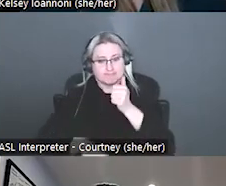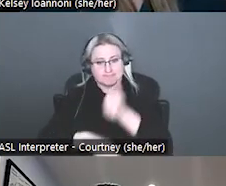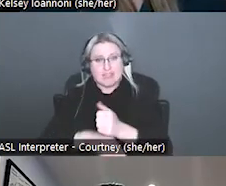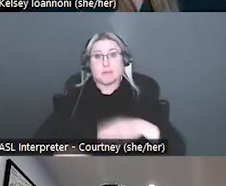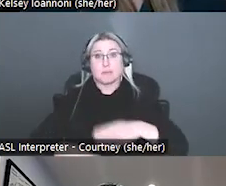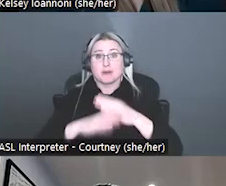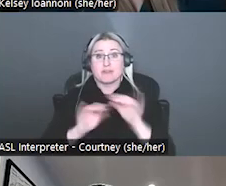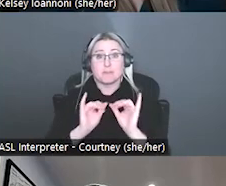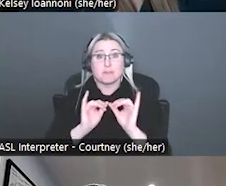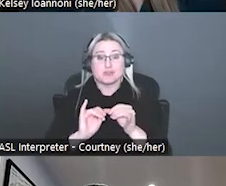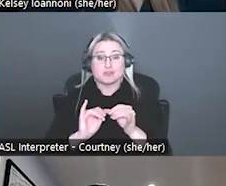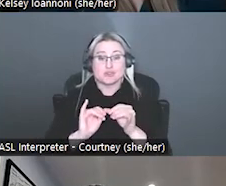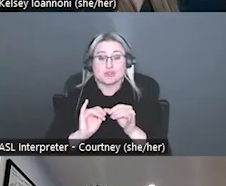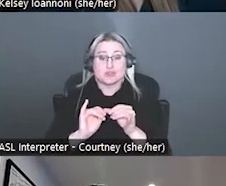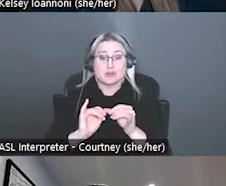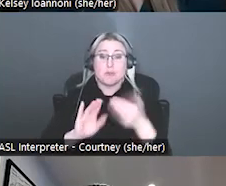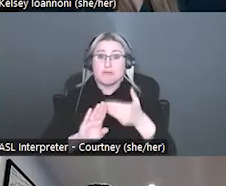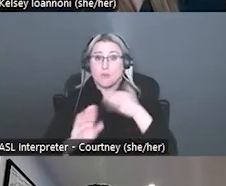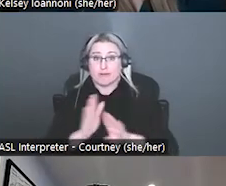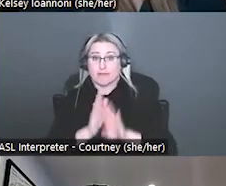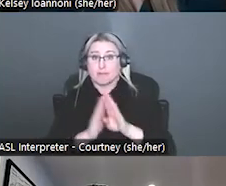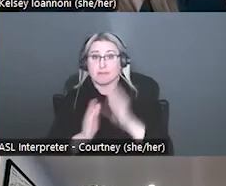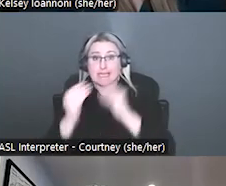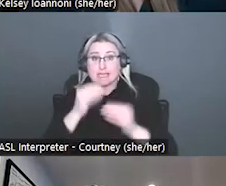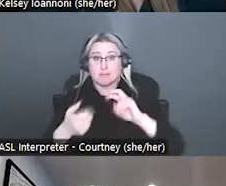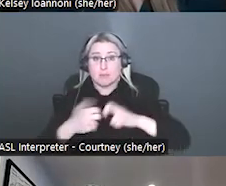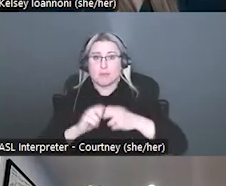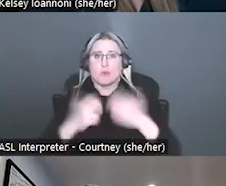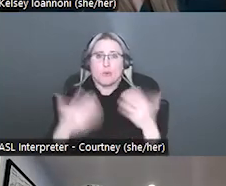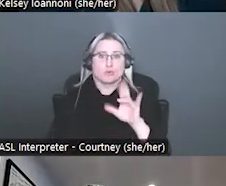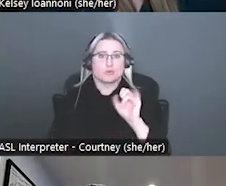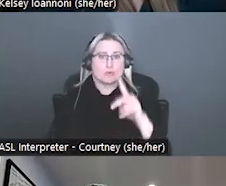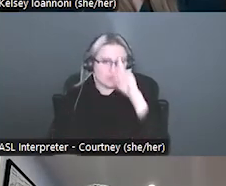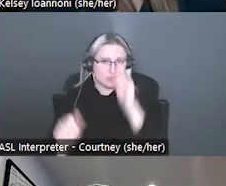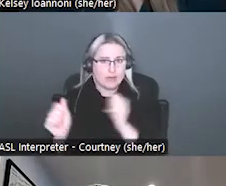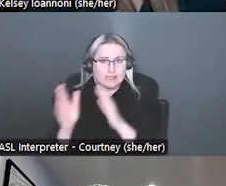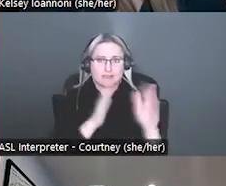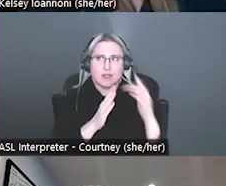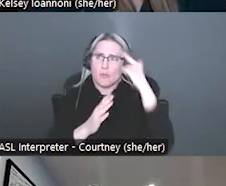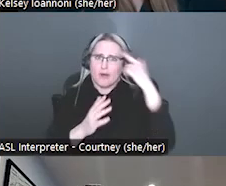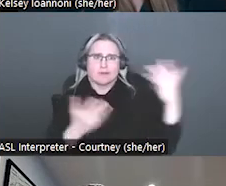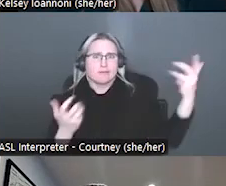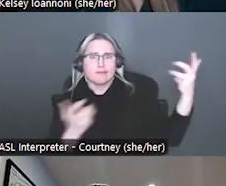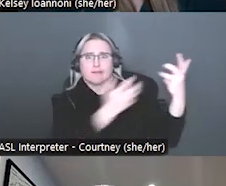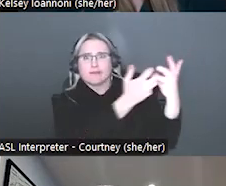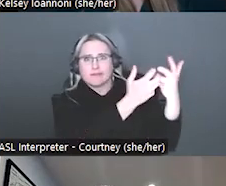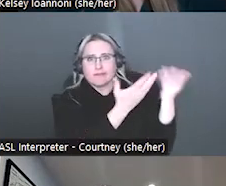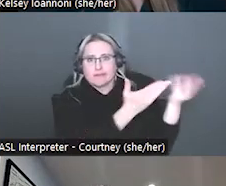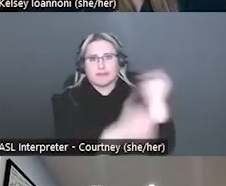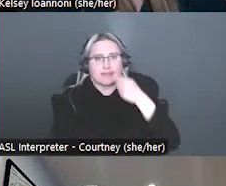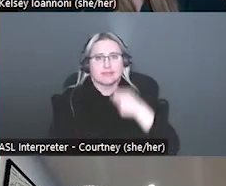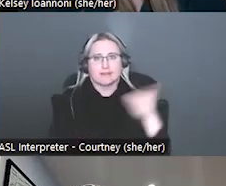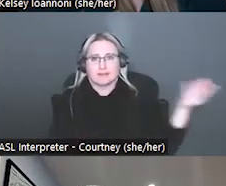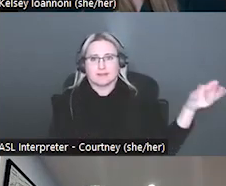nous cherchons à agir afin d'appliquer des mesures pour contrer